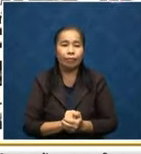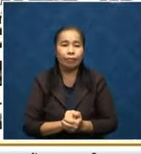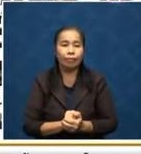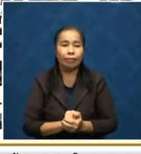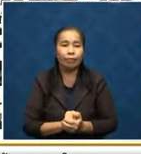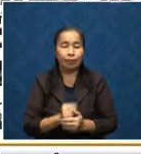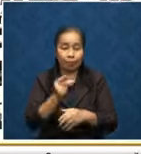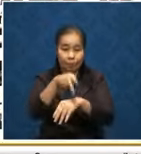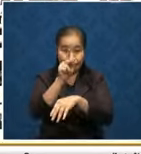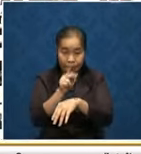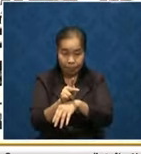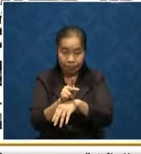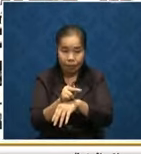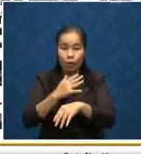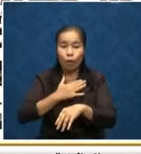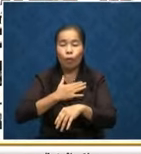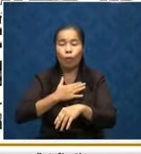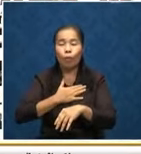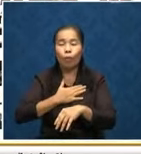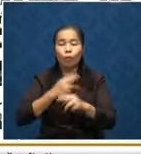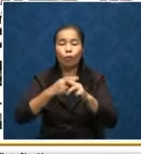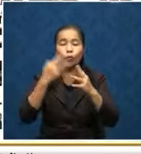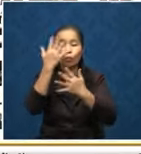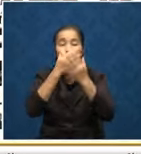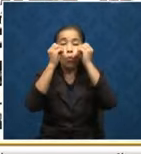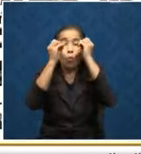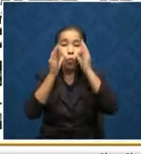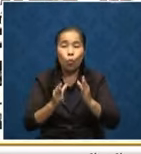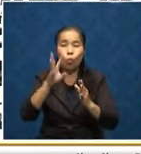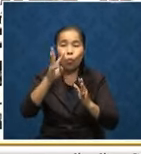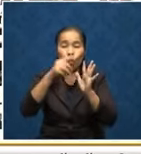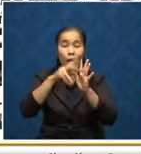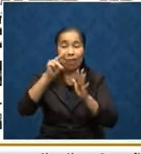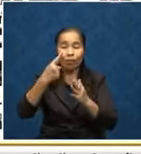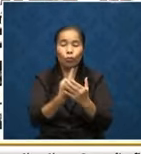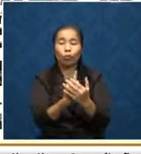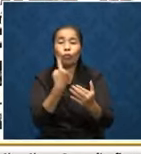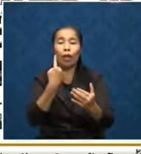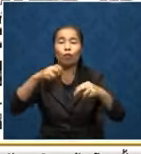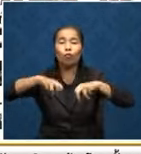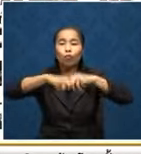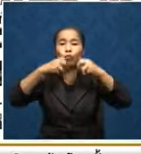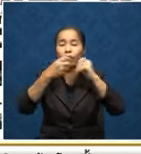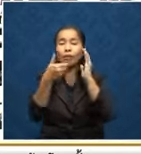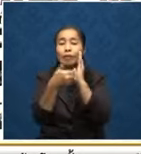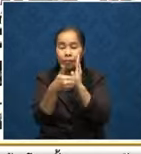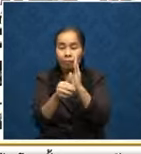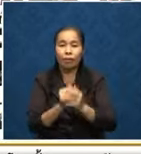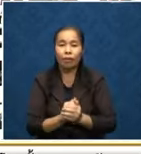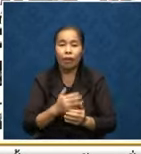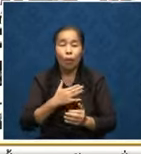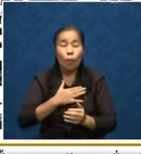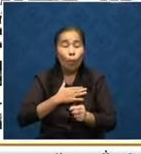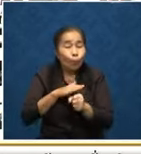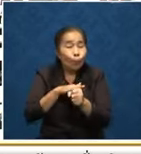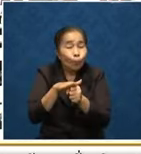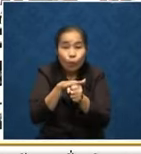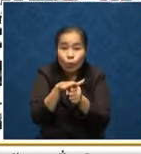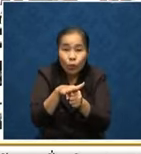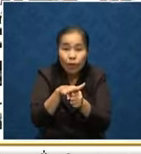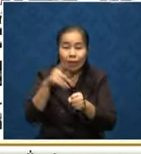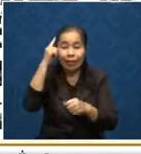ท่านประธานที่เคารพครับผมครูมานิชจังพุ่มผู้แทนจากเมืองสุรินทร์ครับโดยความบังเอิญผมนึกว่าท่านประธ